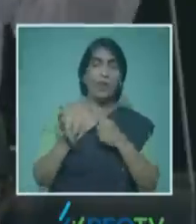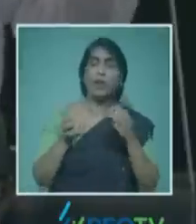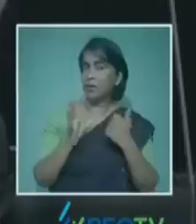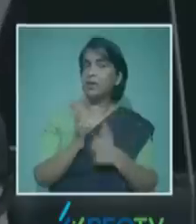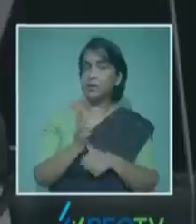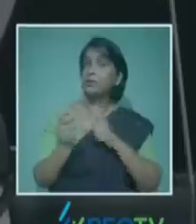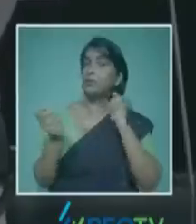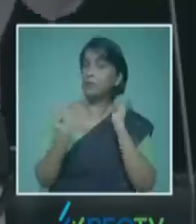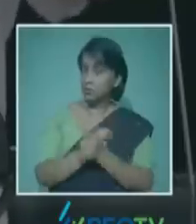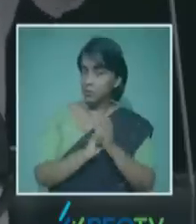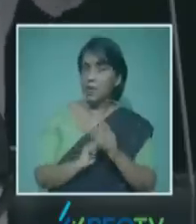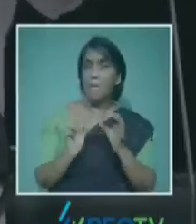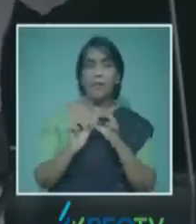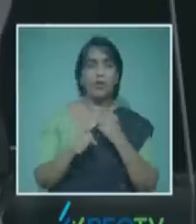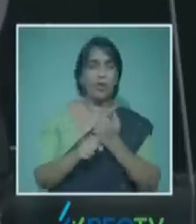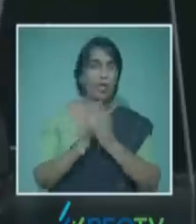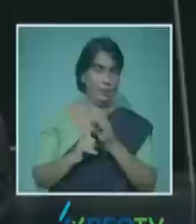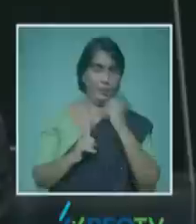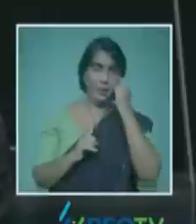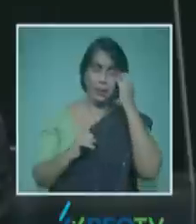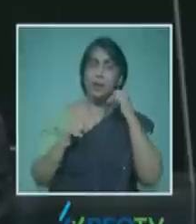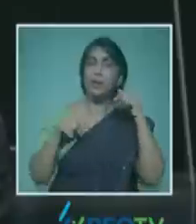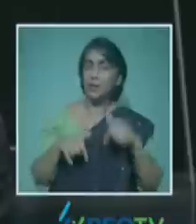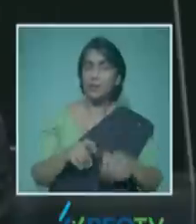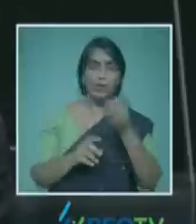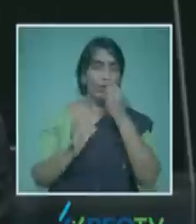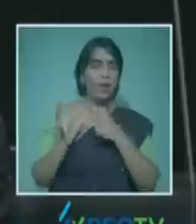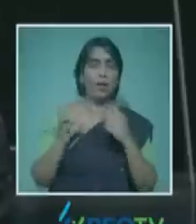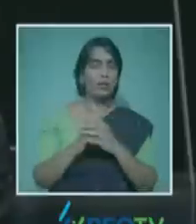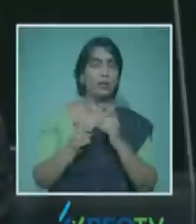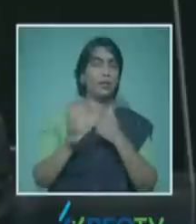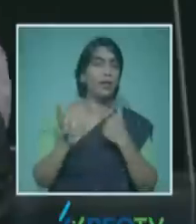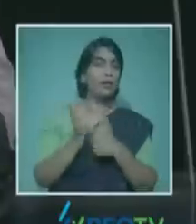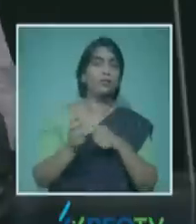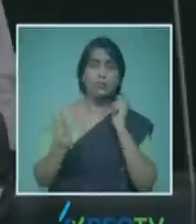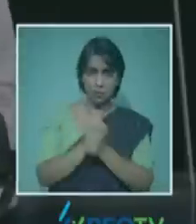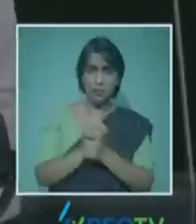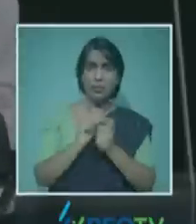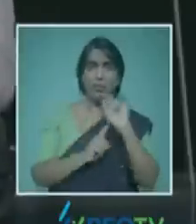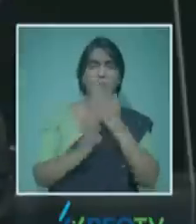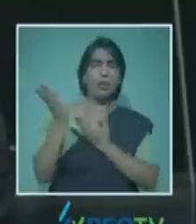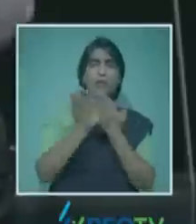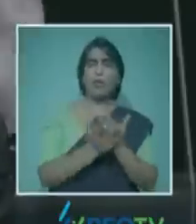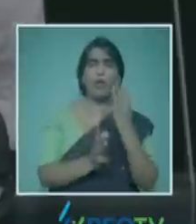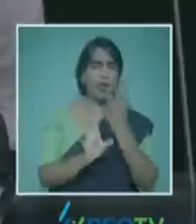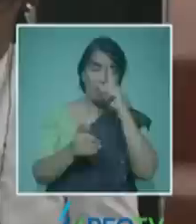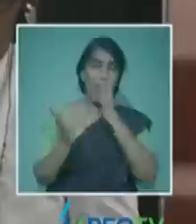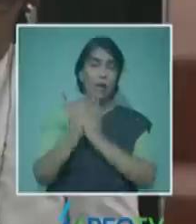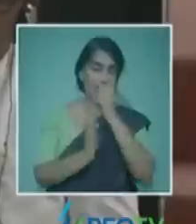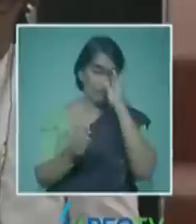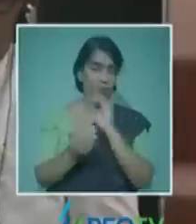අධිකාරියේ පනත සංශෝධනය කරනවා කියලා බන්දුල ගුණදෙනතුමා කිව්වා දාද වෙනකම් පාරිභෝග අධිකාරියේ පනත සංශෝධනය මන් දන්නේ පාර්ලිමේන්තුවට එන්නේ නැත්තේ කියලා අවුරුදු 3කට